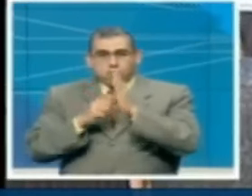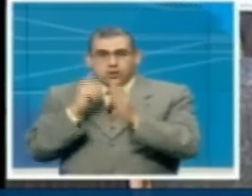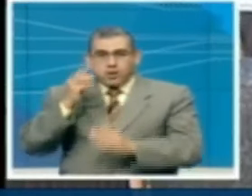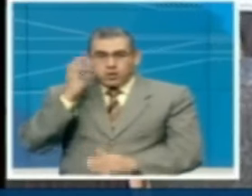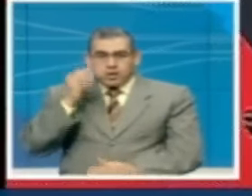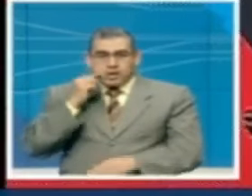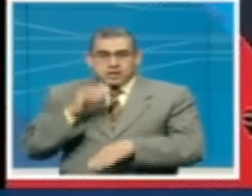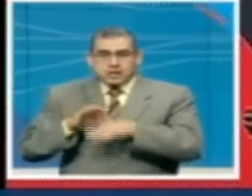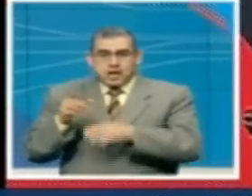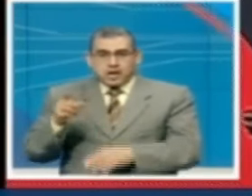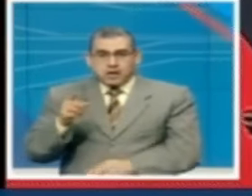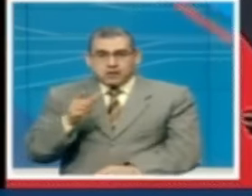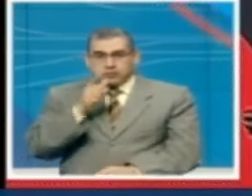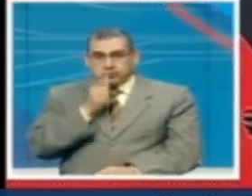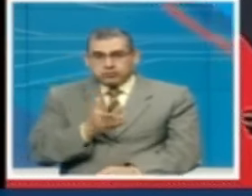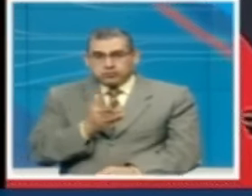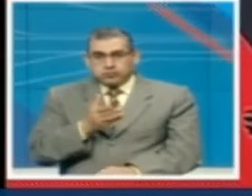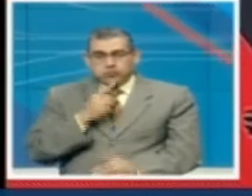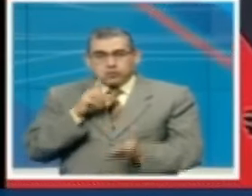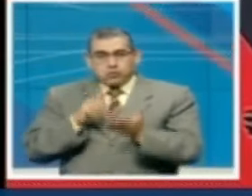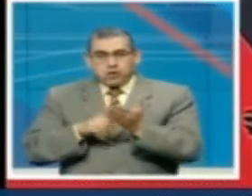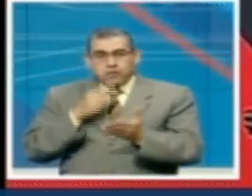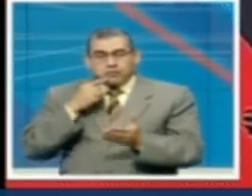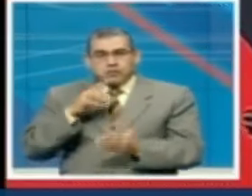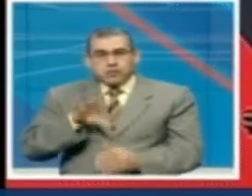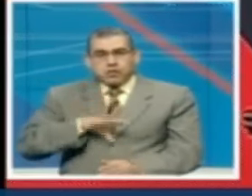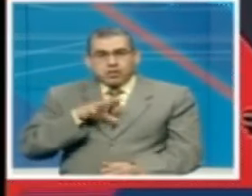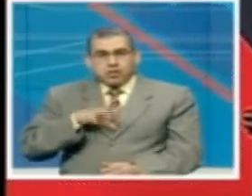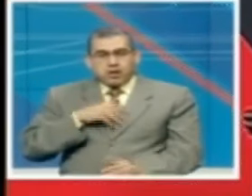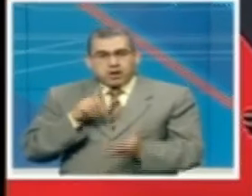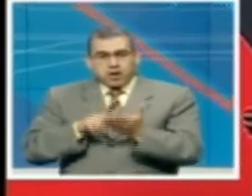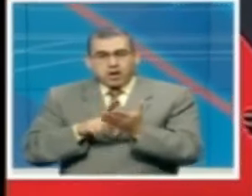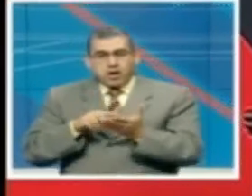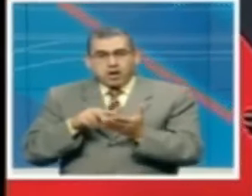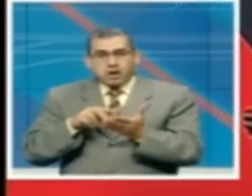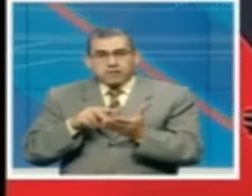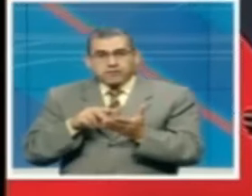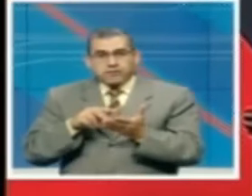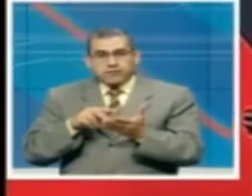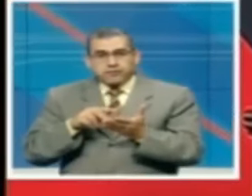الإنساني. يجمعنا القلق حول